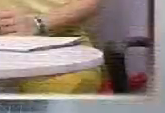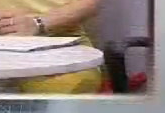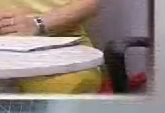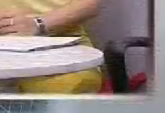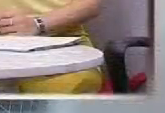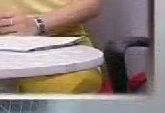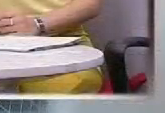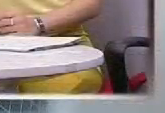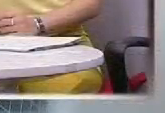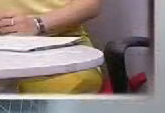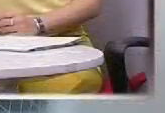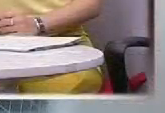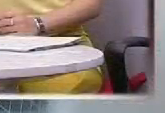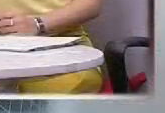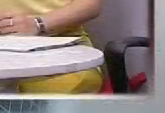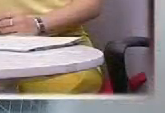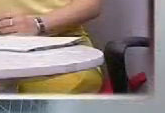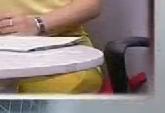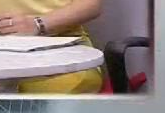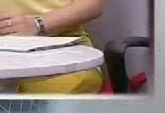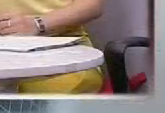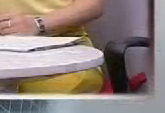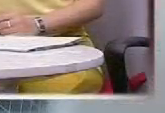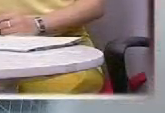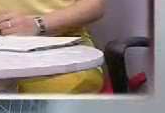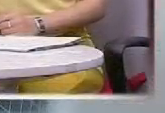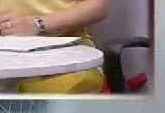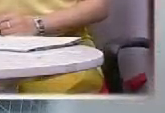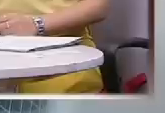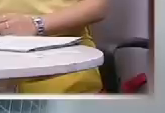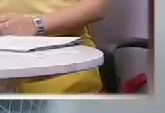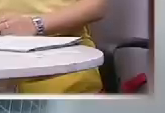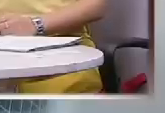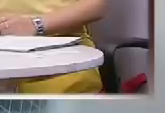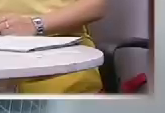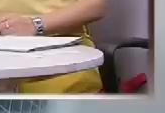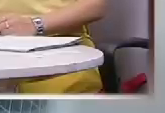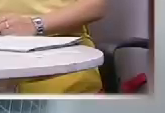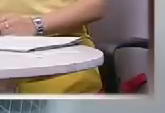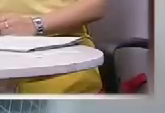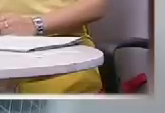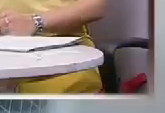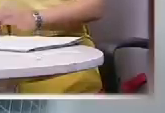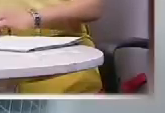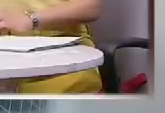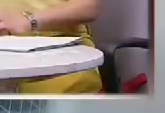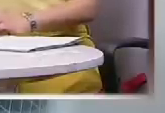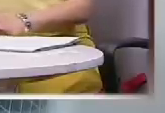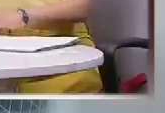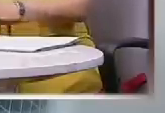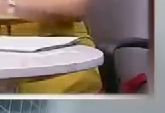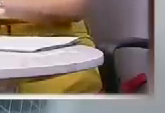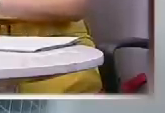ก่อนที่จะเข้าสู่วาระของการเลือกตำแหน่งประธานสภาผู้แทนราษฎรนั่นเองค่ะซึ่งความขึ้นนี้นะคะ